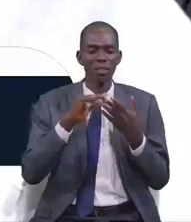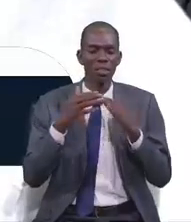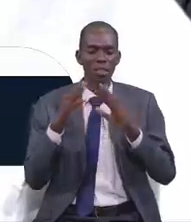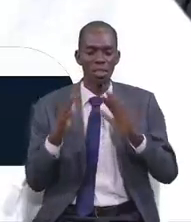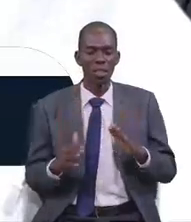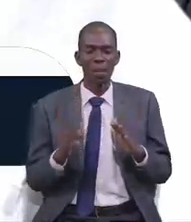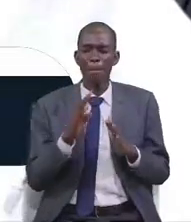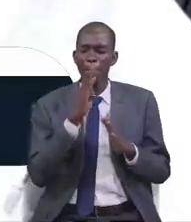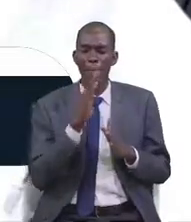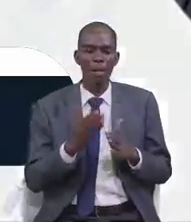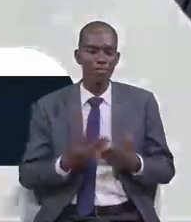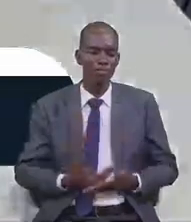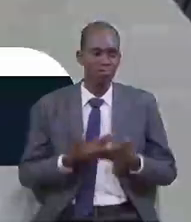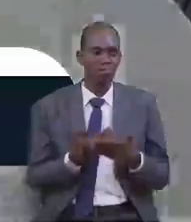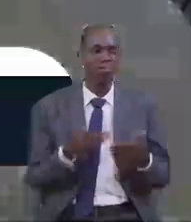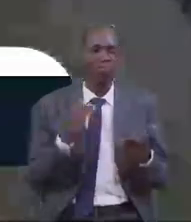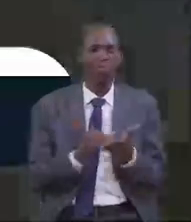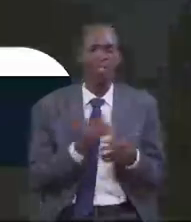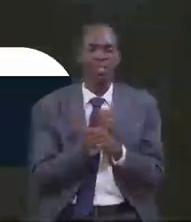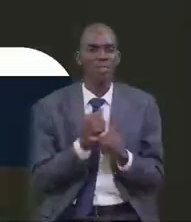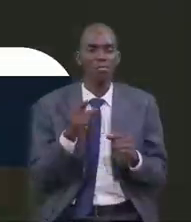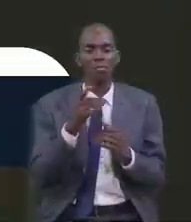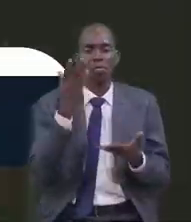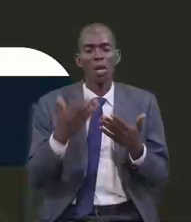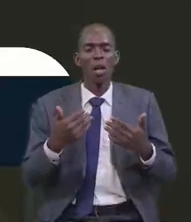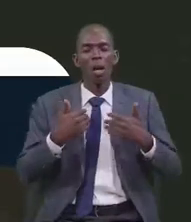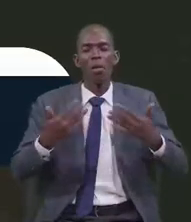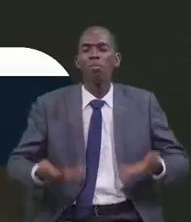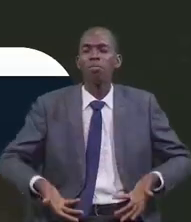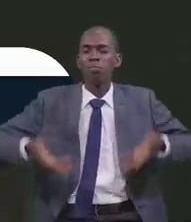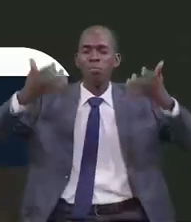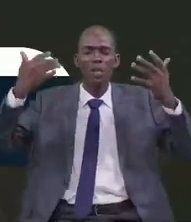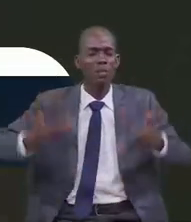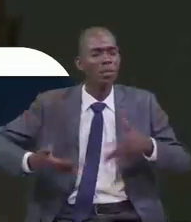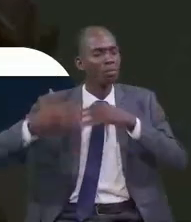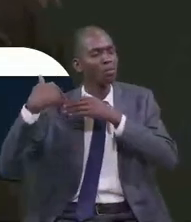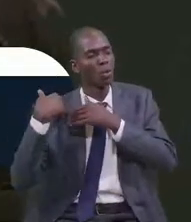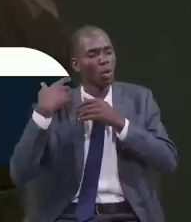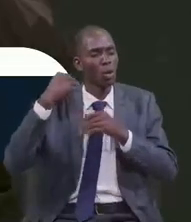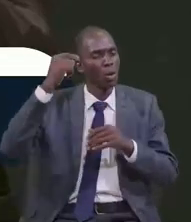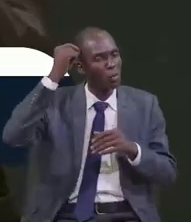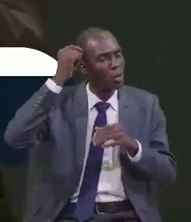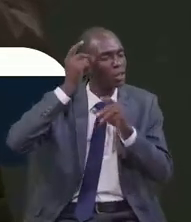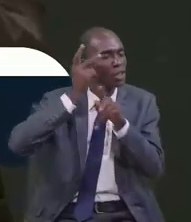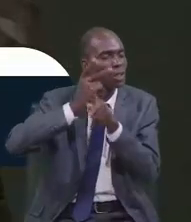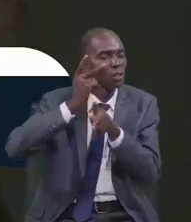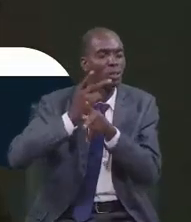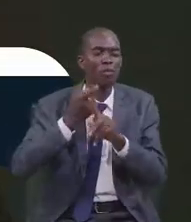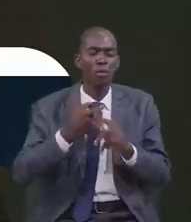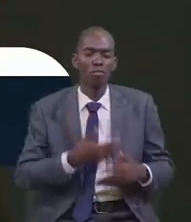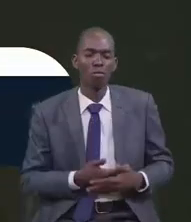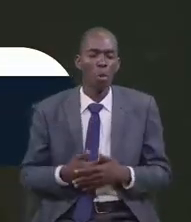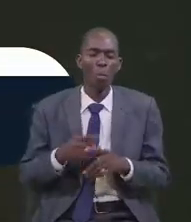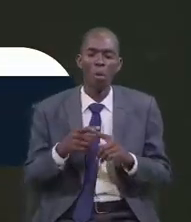Nazaréen ne naît de nouveau, tu peux porter une touffe, une friche de cheveux sur ta tête. C'est